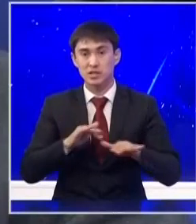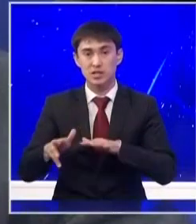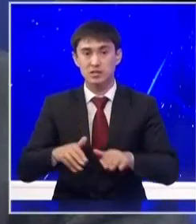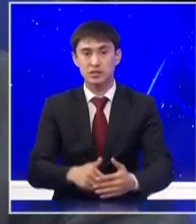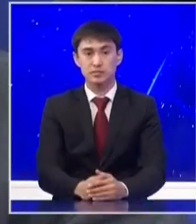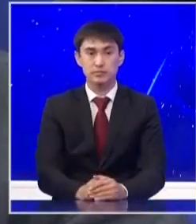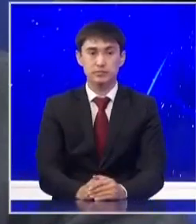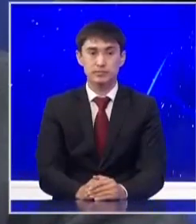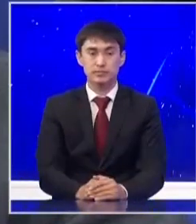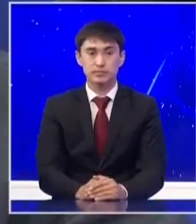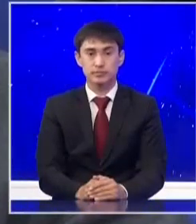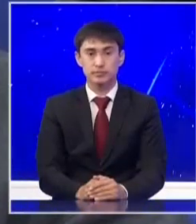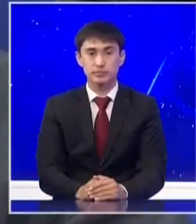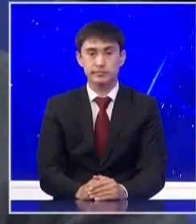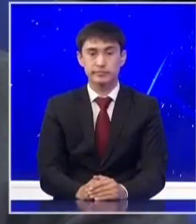деятельности